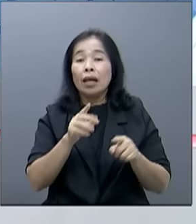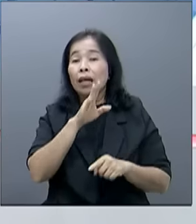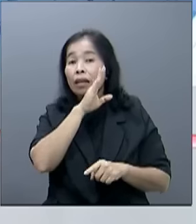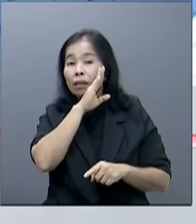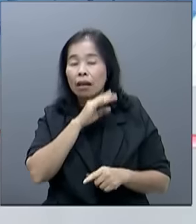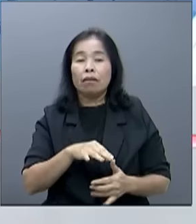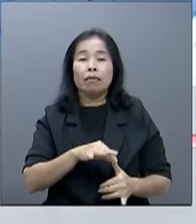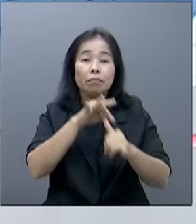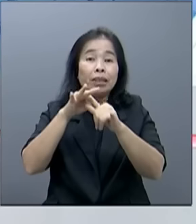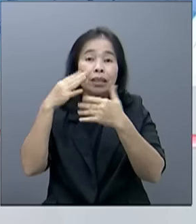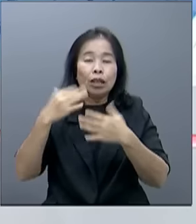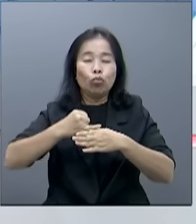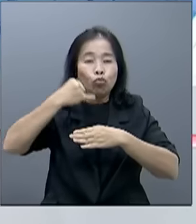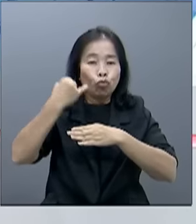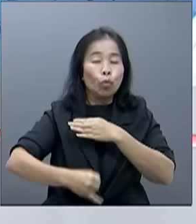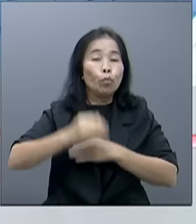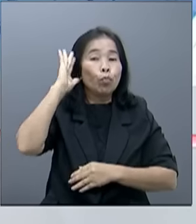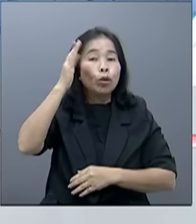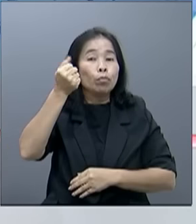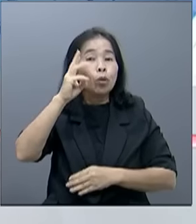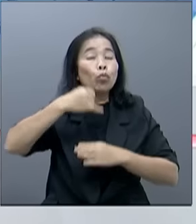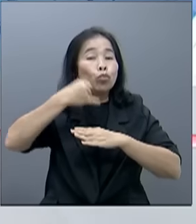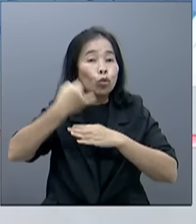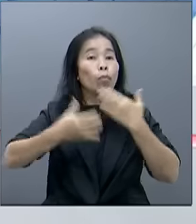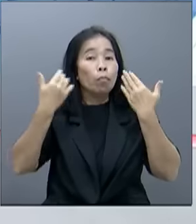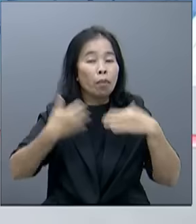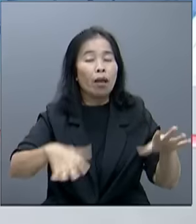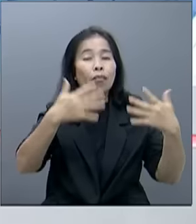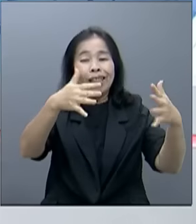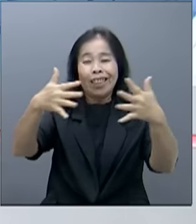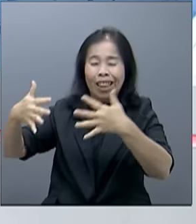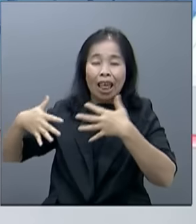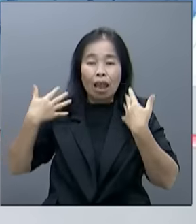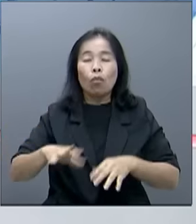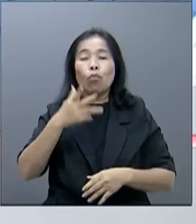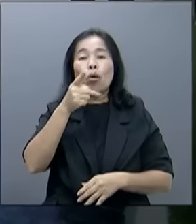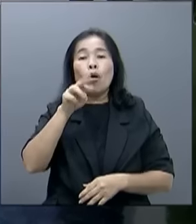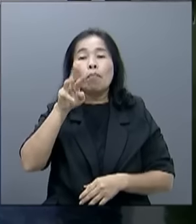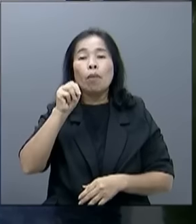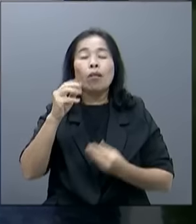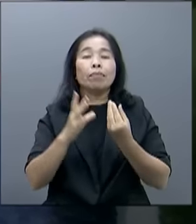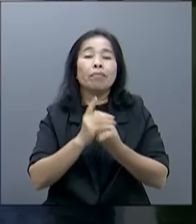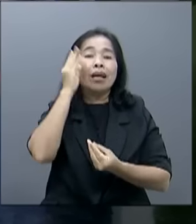วจบภายในวันศุกร์นี้ทุกอย่างก็แล้วเสร็จแล้วก็มีครม.กันในสัปดาห์หน้